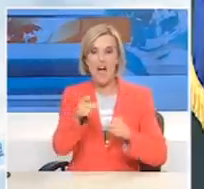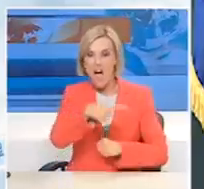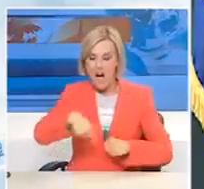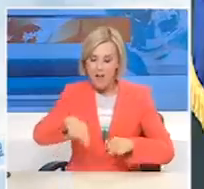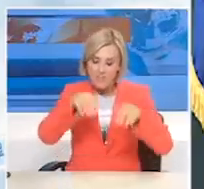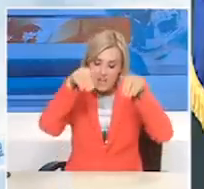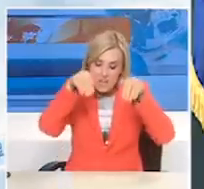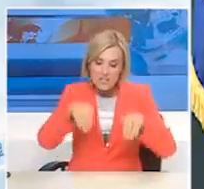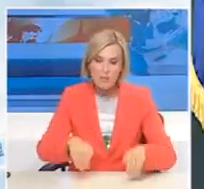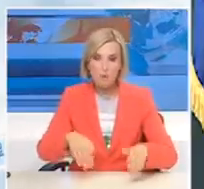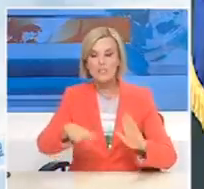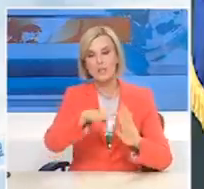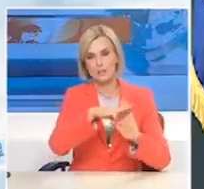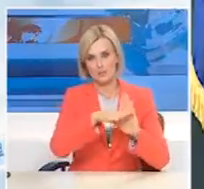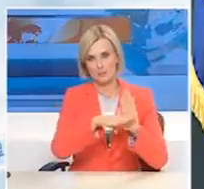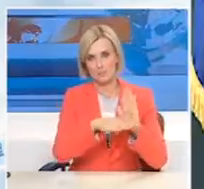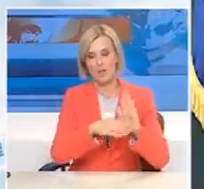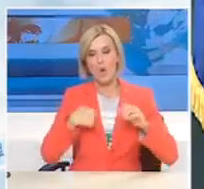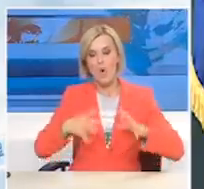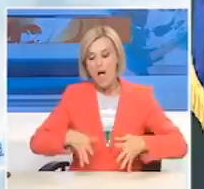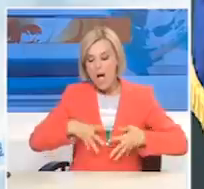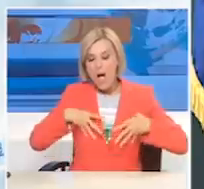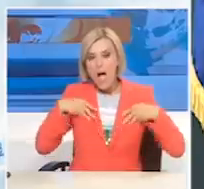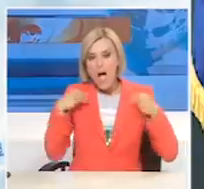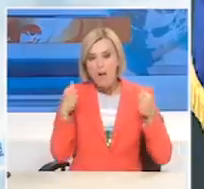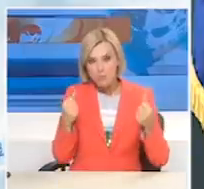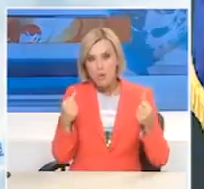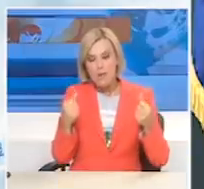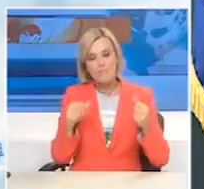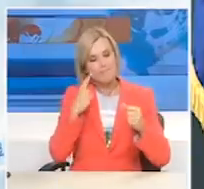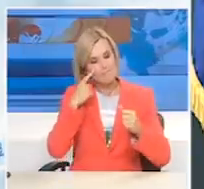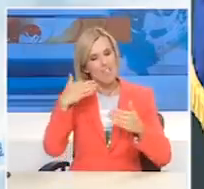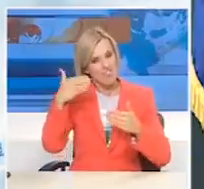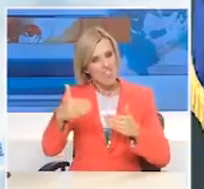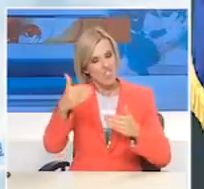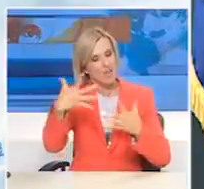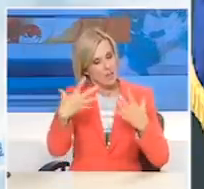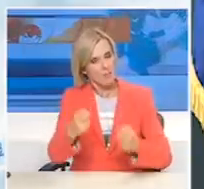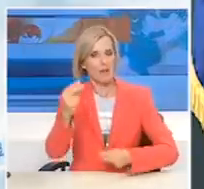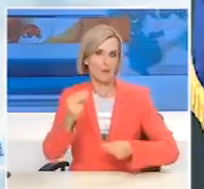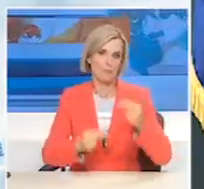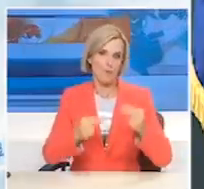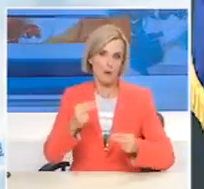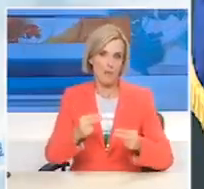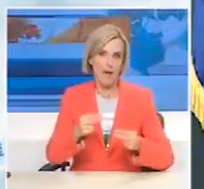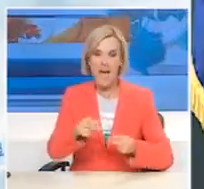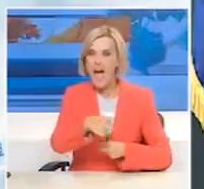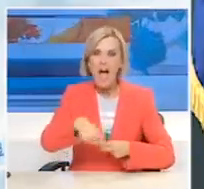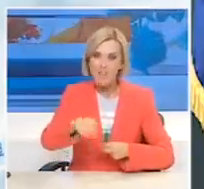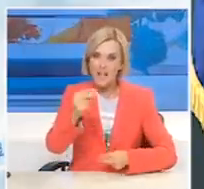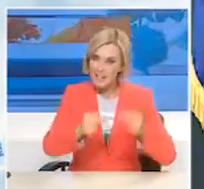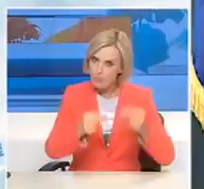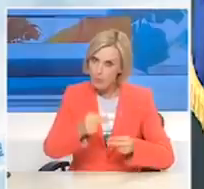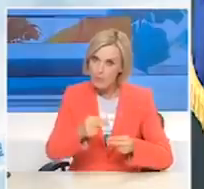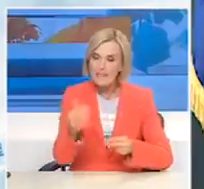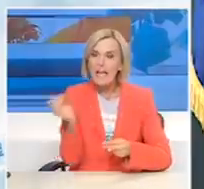όλοι αυτούς τους κανόνες. Και εύχομαι, επειδή θα υπάρξουν προβλήματα, να μπορούν να αντιμετωπίζονται αυτά τα προβλήματα όσο